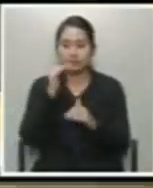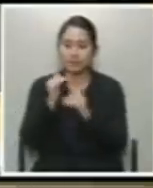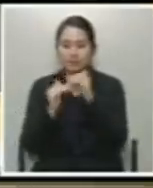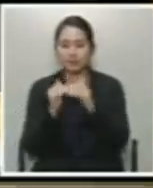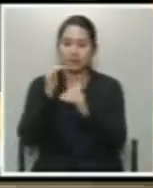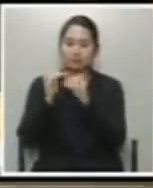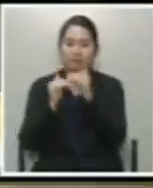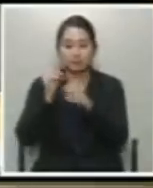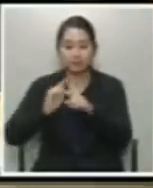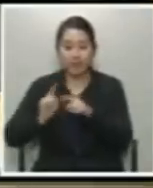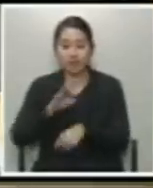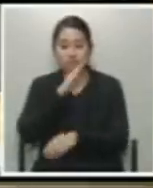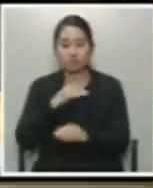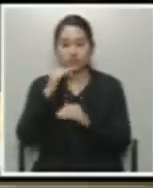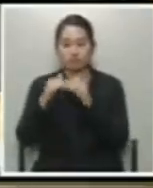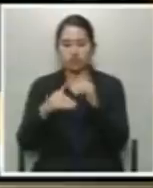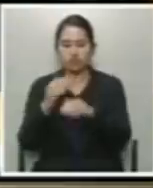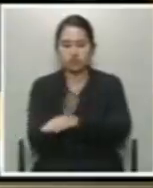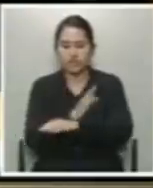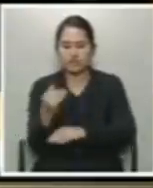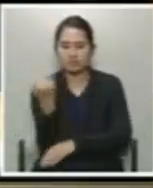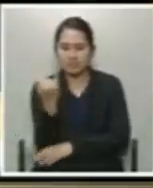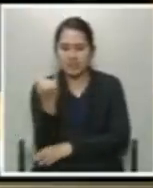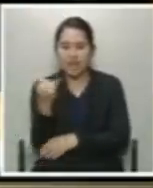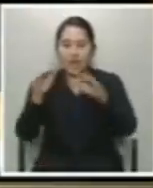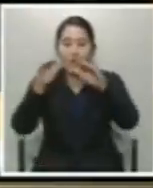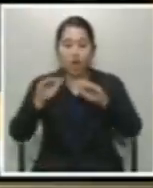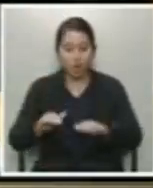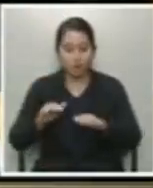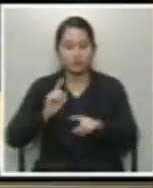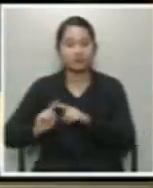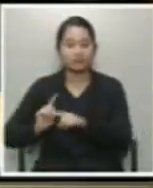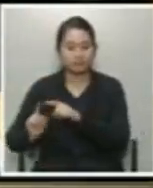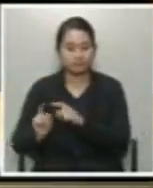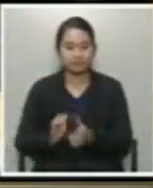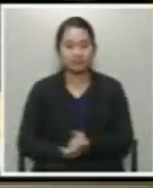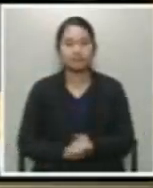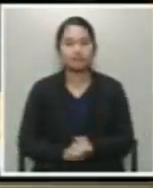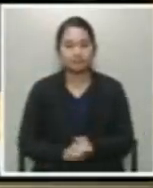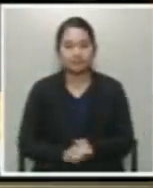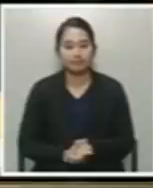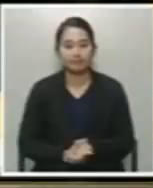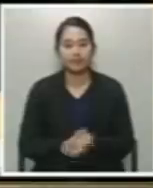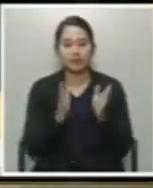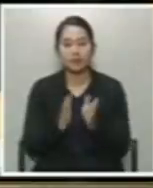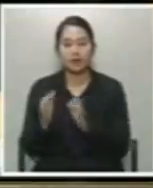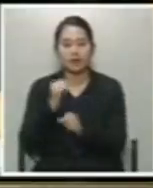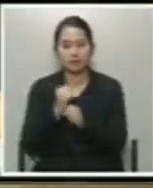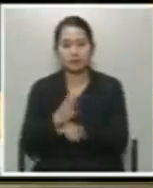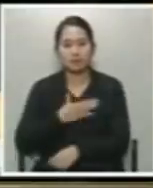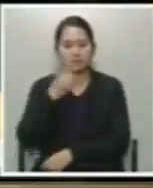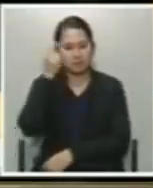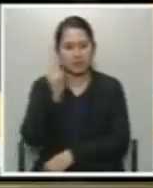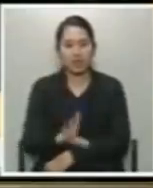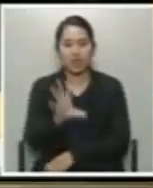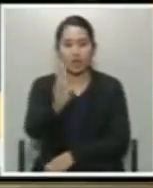รกิจไม่ดีไม่มีออเดอร์ก็ลดลงมาอัตรากำลังการผลิตที่ให้ปกติผมคิดว่า65นี่เป็นอั